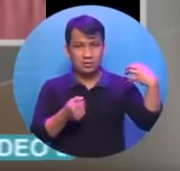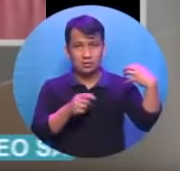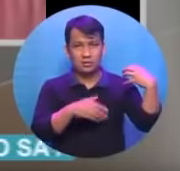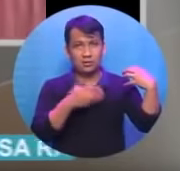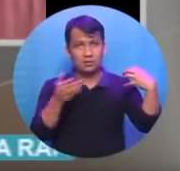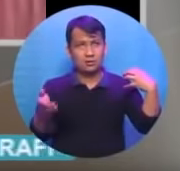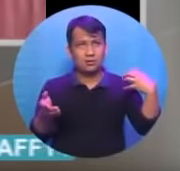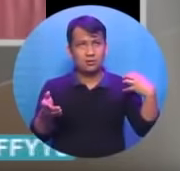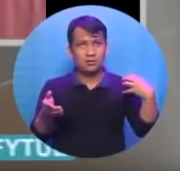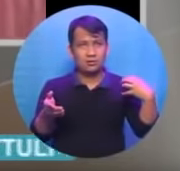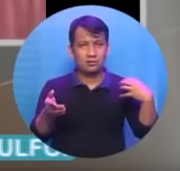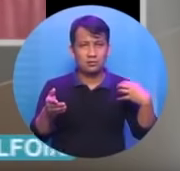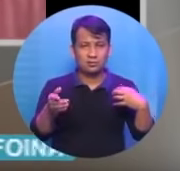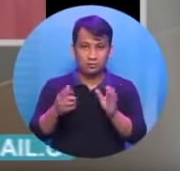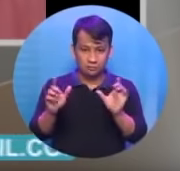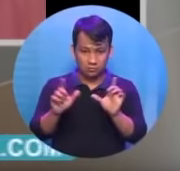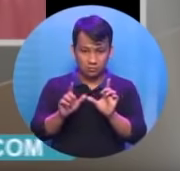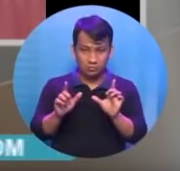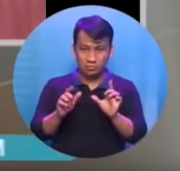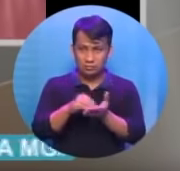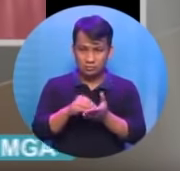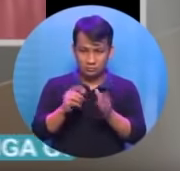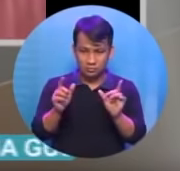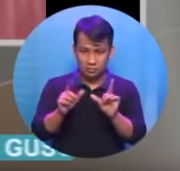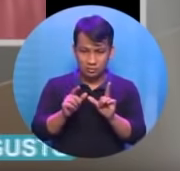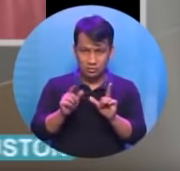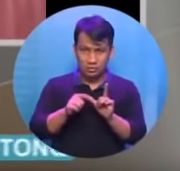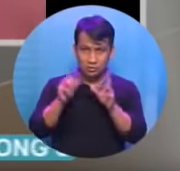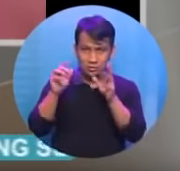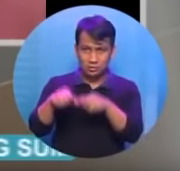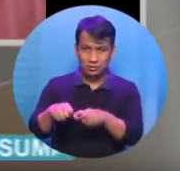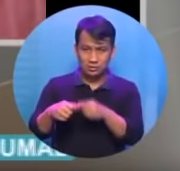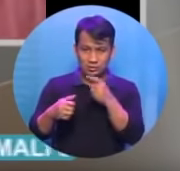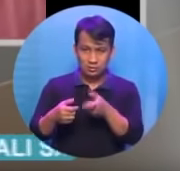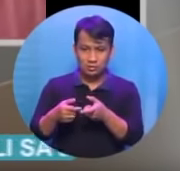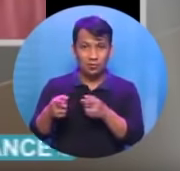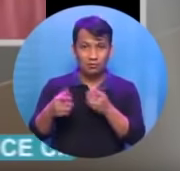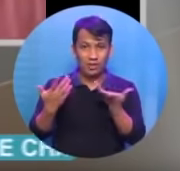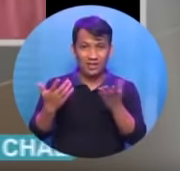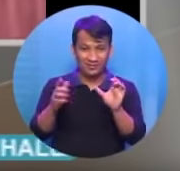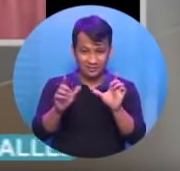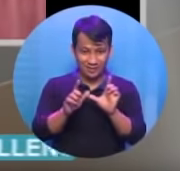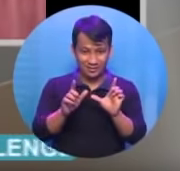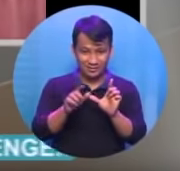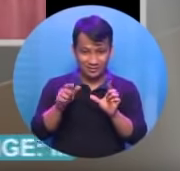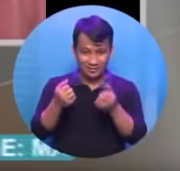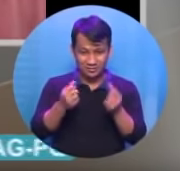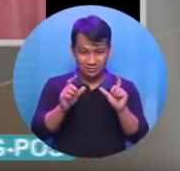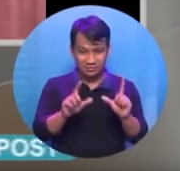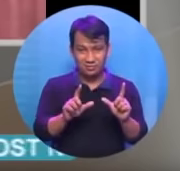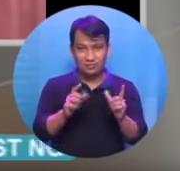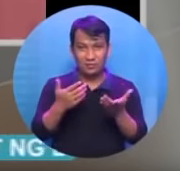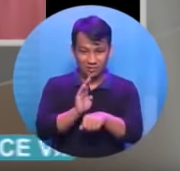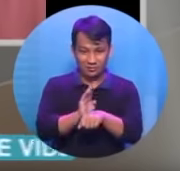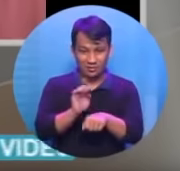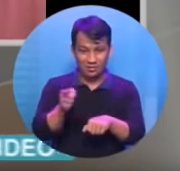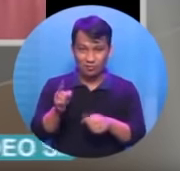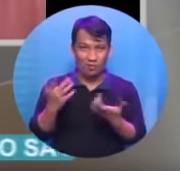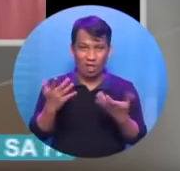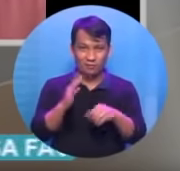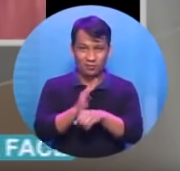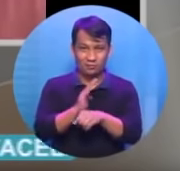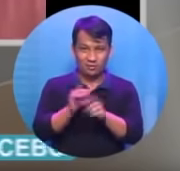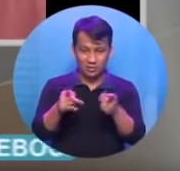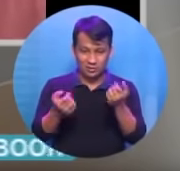amo ng kolorom na sasakyan. Ang tanong, kapag nahuli ang kolorom na sasakyan, sino dapat ang babayad sa multa at